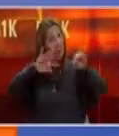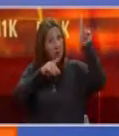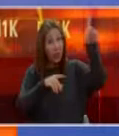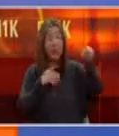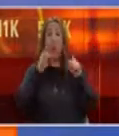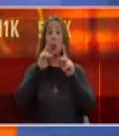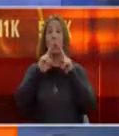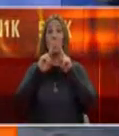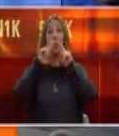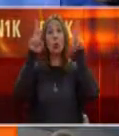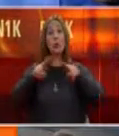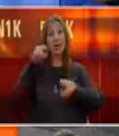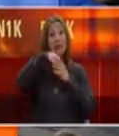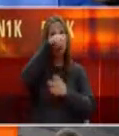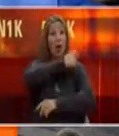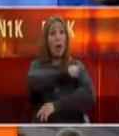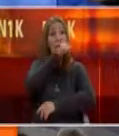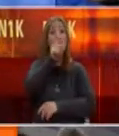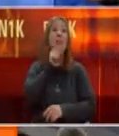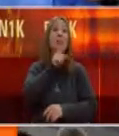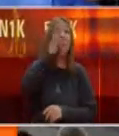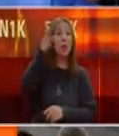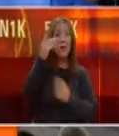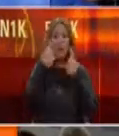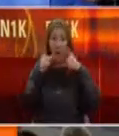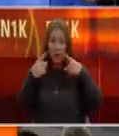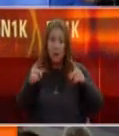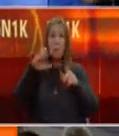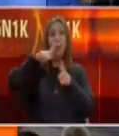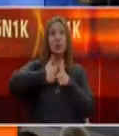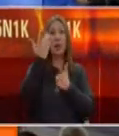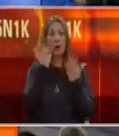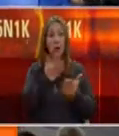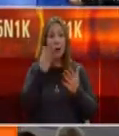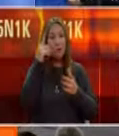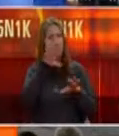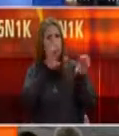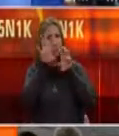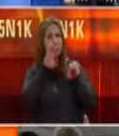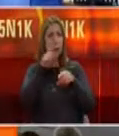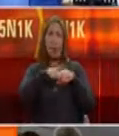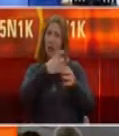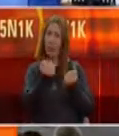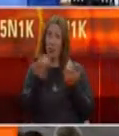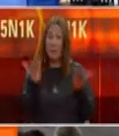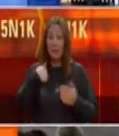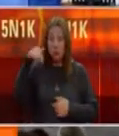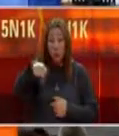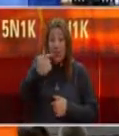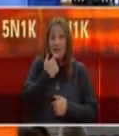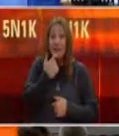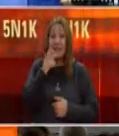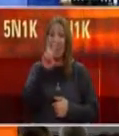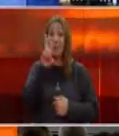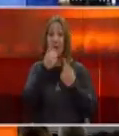Uluslararası etkisi oldu. Almanya'da, İngiltere'de farklı projelerde bu projeden esinlendiler. Evet, biz şimdi bu yılın